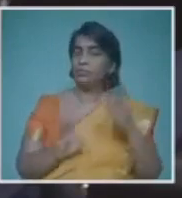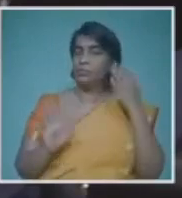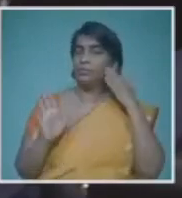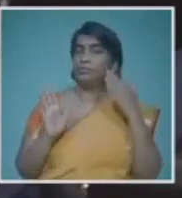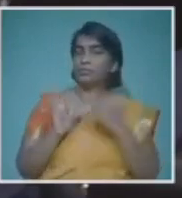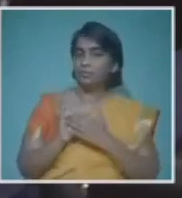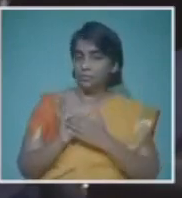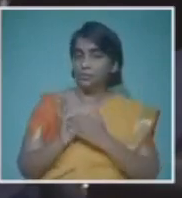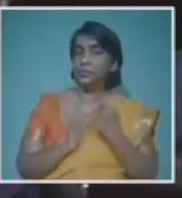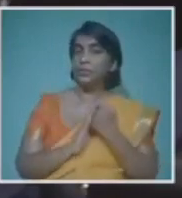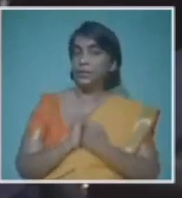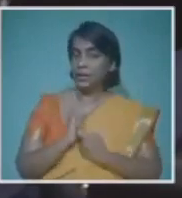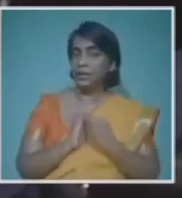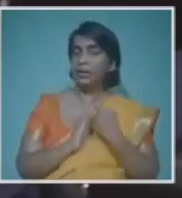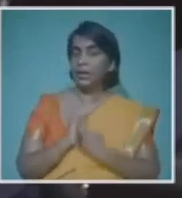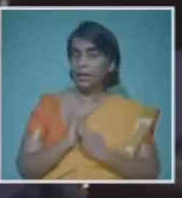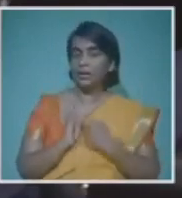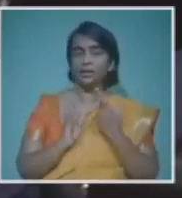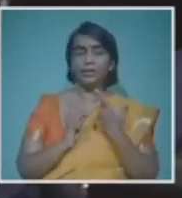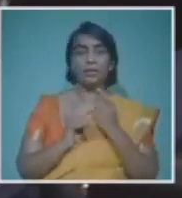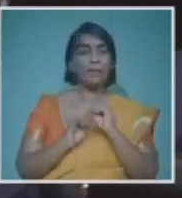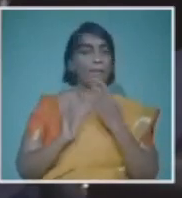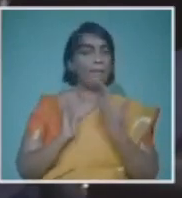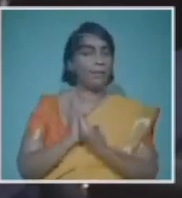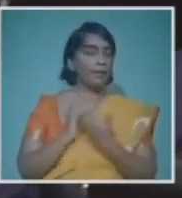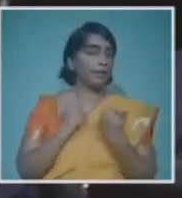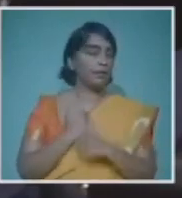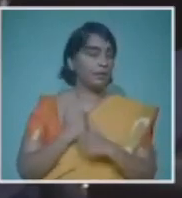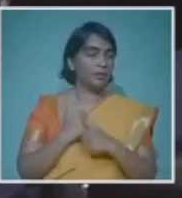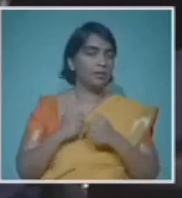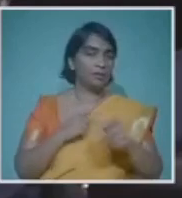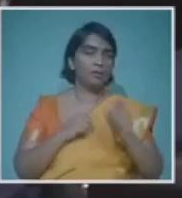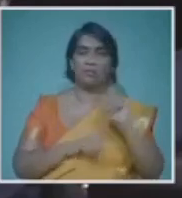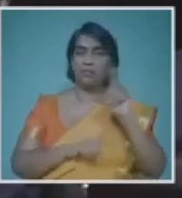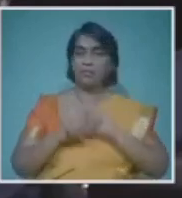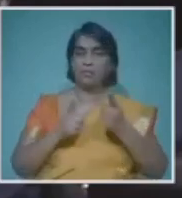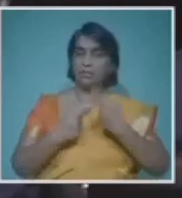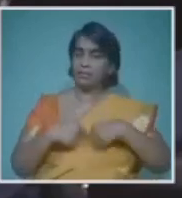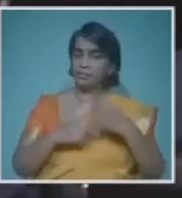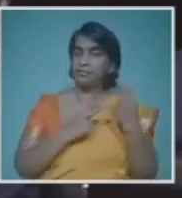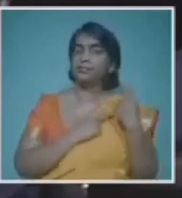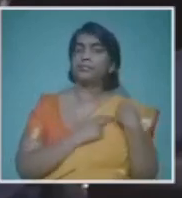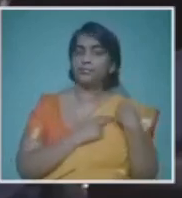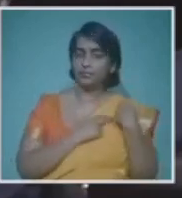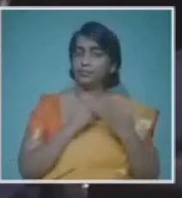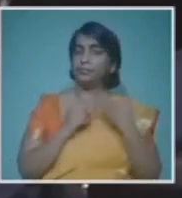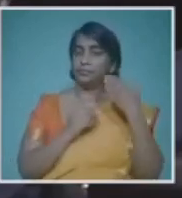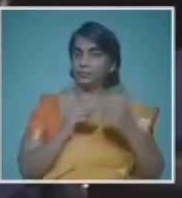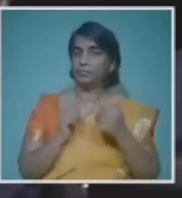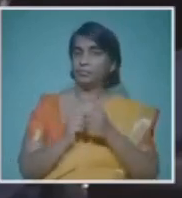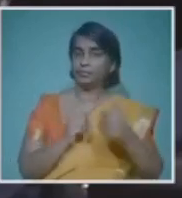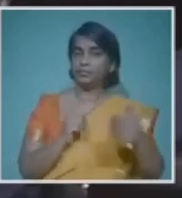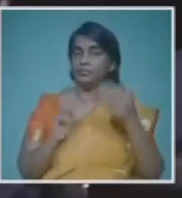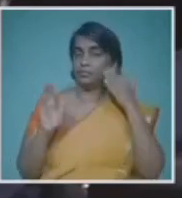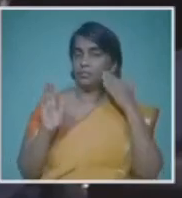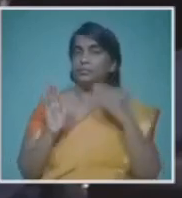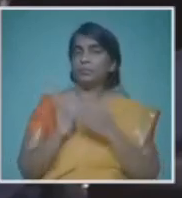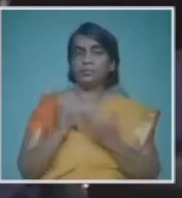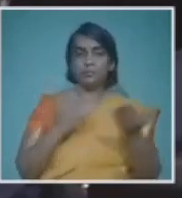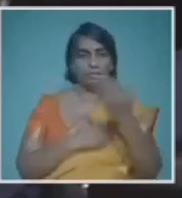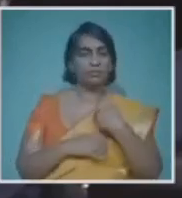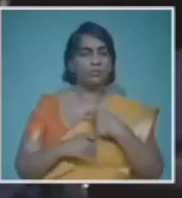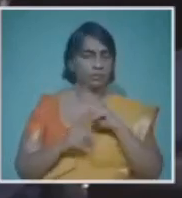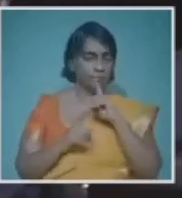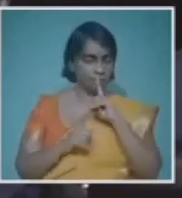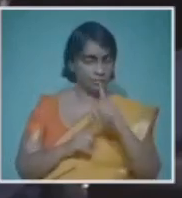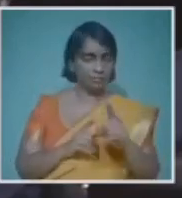පිළිබඳව අදාළ නීති ප්‍රතිපාදනය ප්‍රතිපත්ති සම්පාදනය කිරීම මේ පාර්ලිමේන්තුවේ අපේ වගකීමක්. ඉදිරියේදී ඒ කටයුත්ත සම්බන්ධව අපි තමුන්නාන්සලට